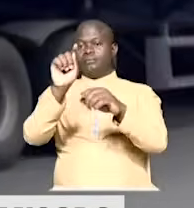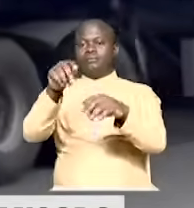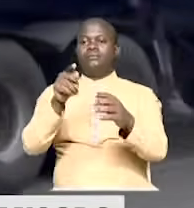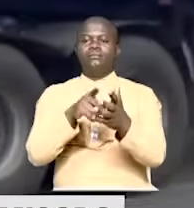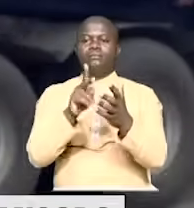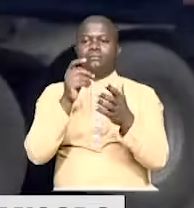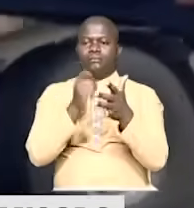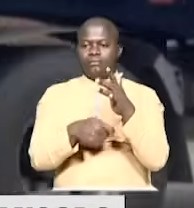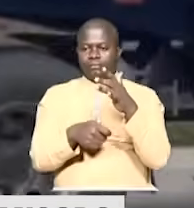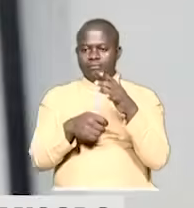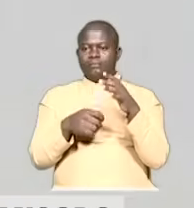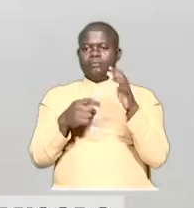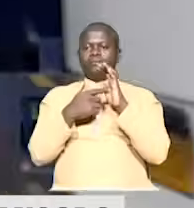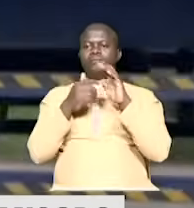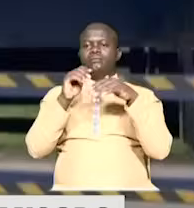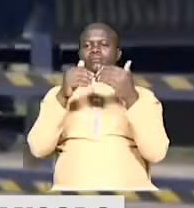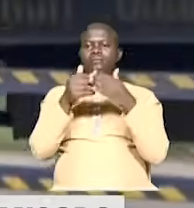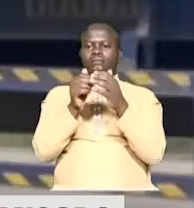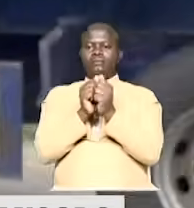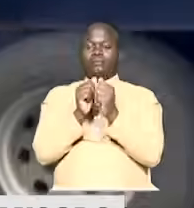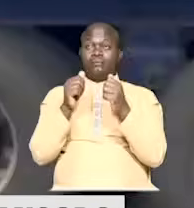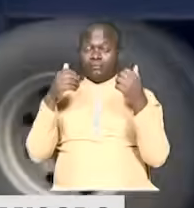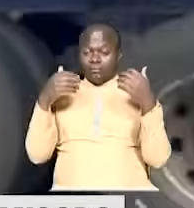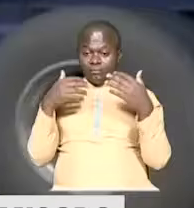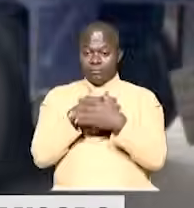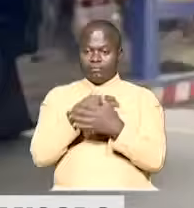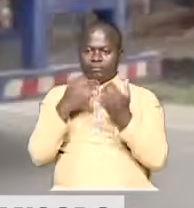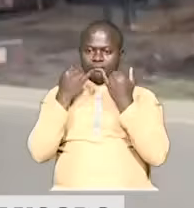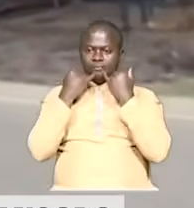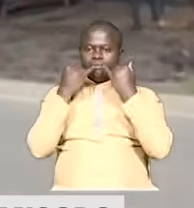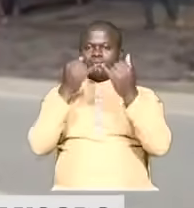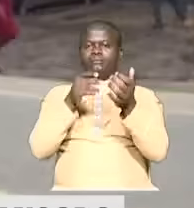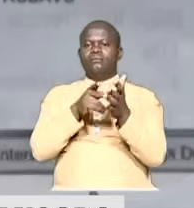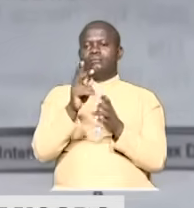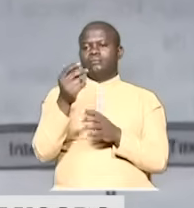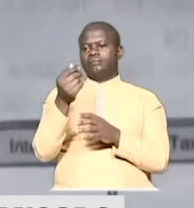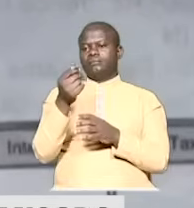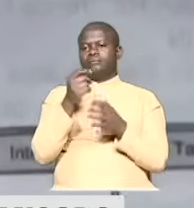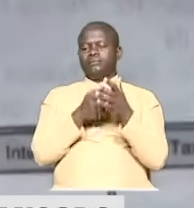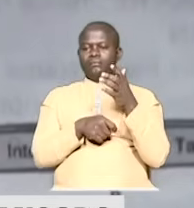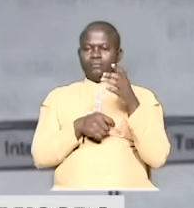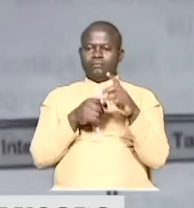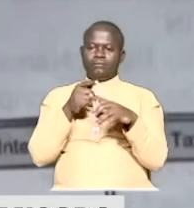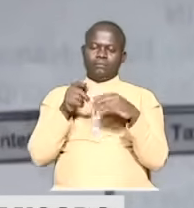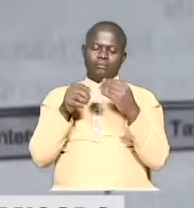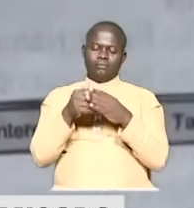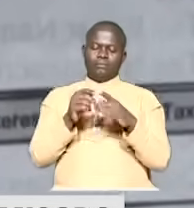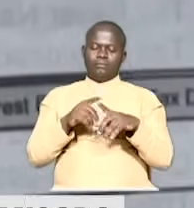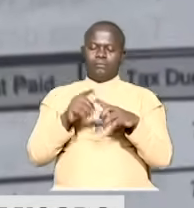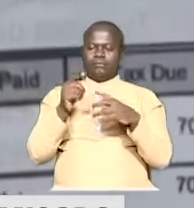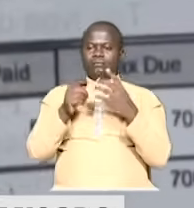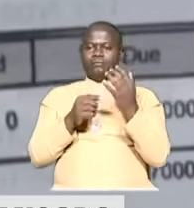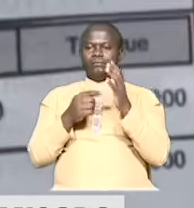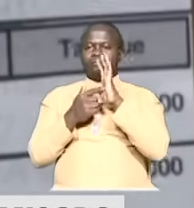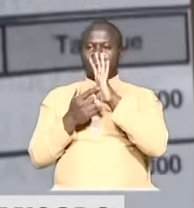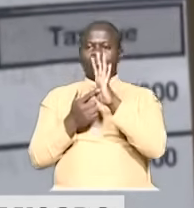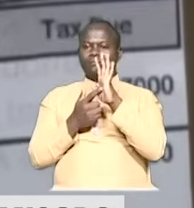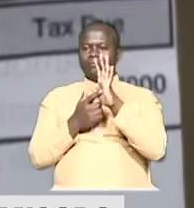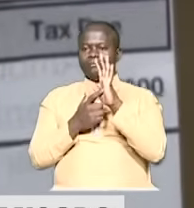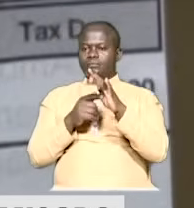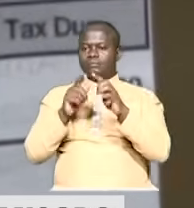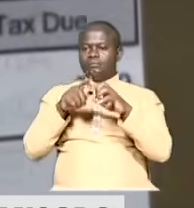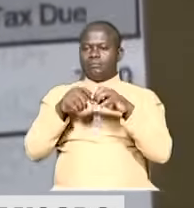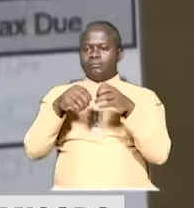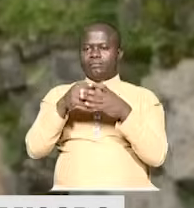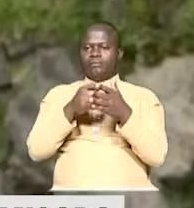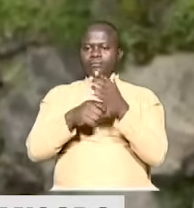imisoro bagaragaza ko bari gutungurwa no kubwirwa kwishyura amafaranga y'umusoro ahabanye n'ibyo bamenyekanishije bitewe